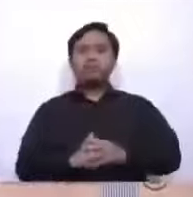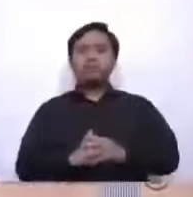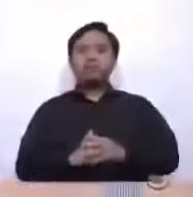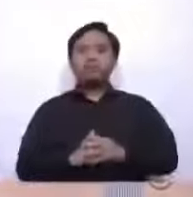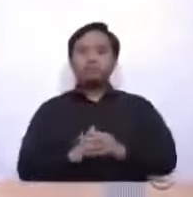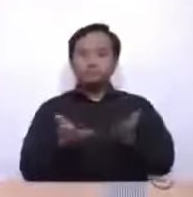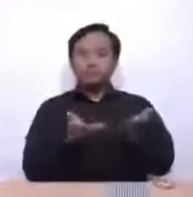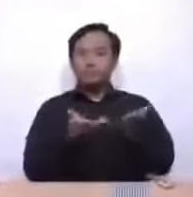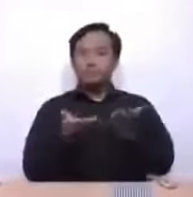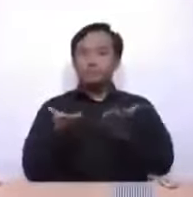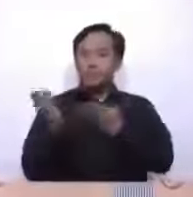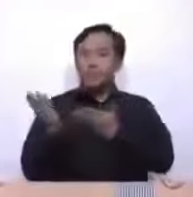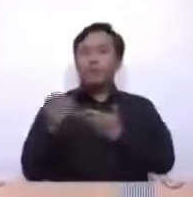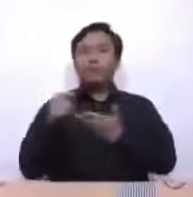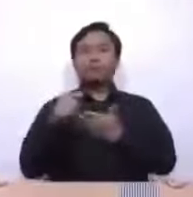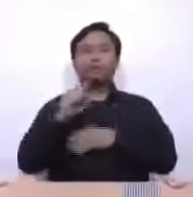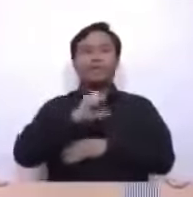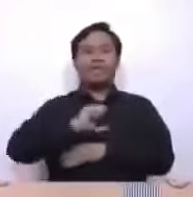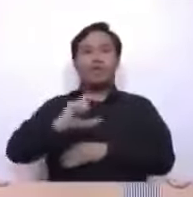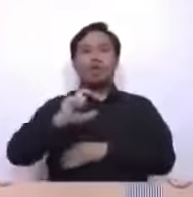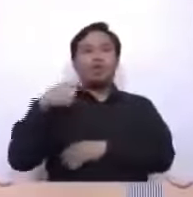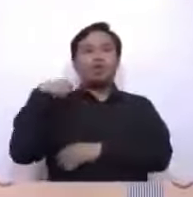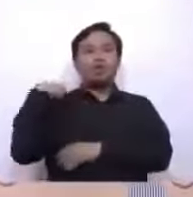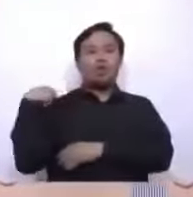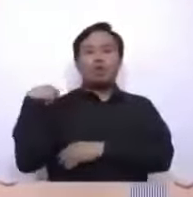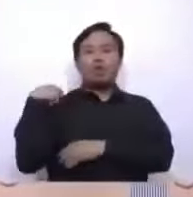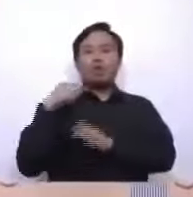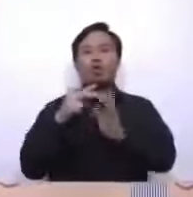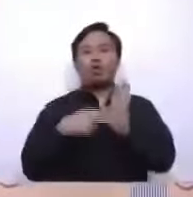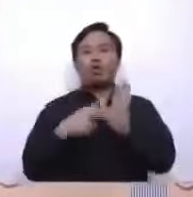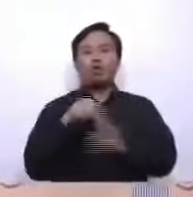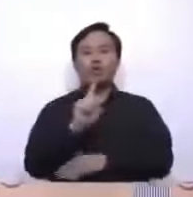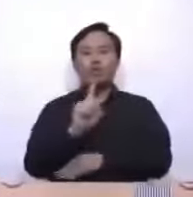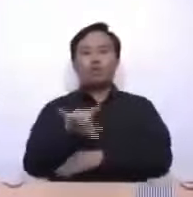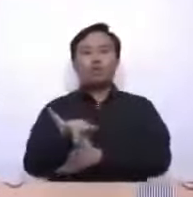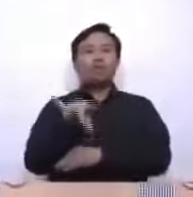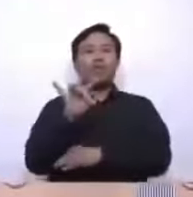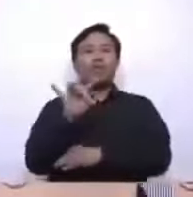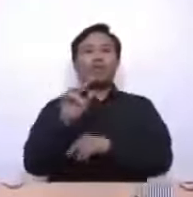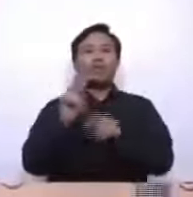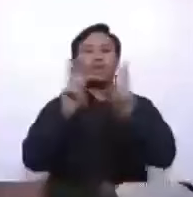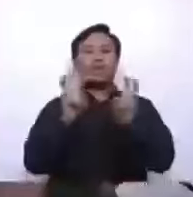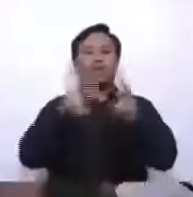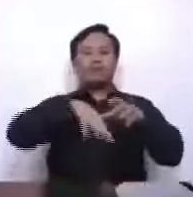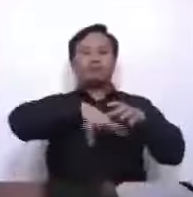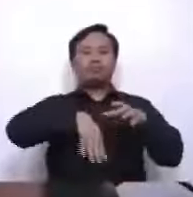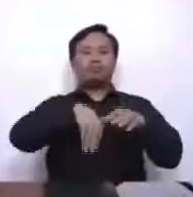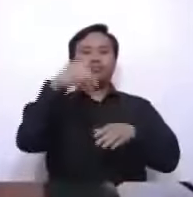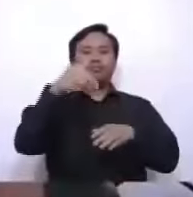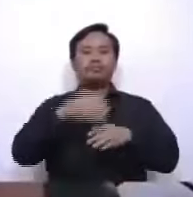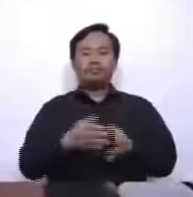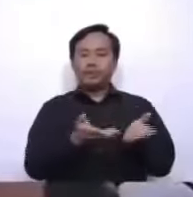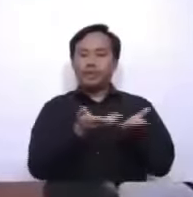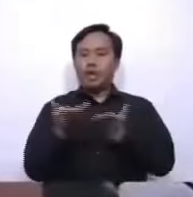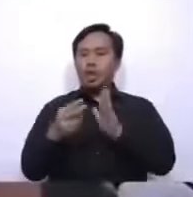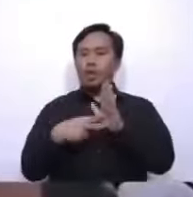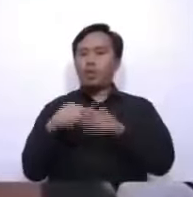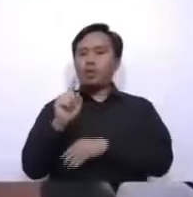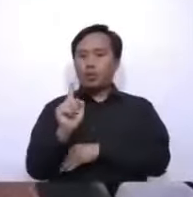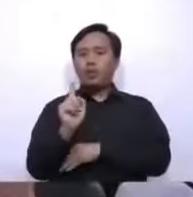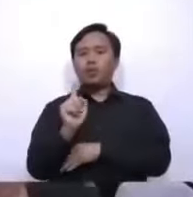Dipersilakan kepada calon gubernur nomor urut 1 untuk mengambil kode subtema dari wadah kaca. Silakan calon gubernur nomor urut